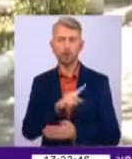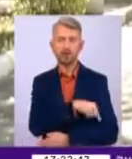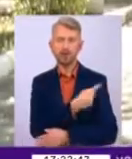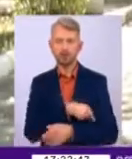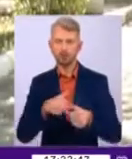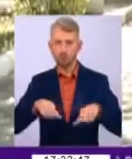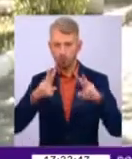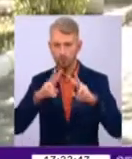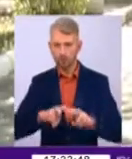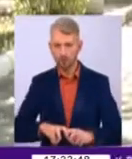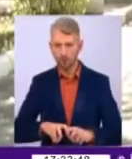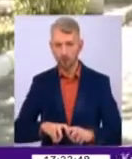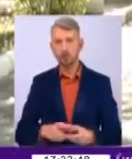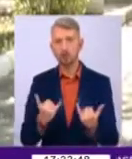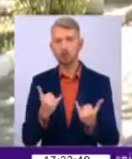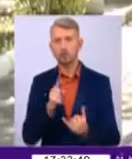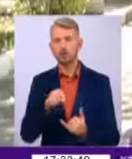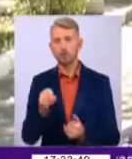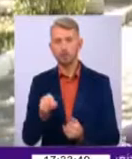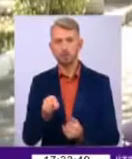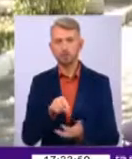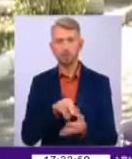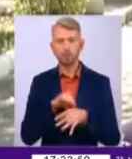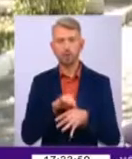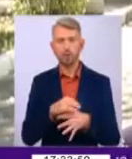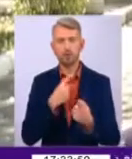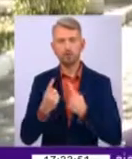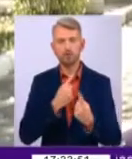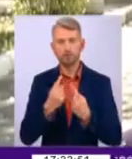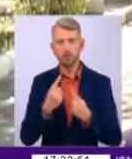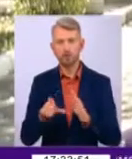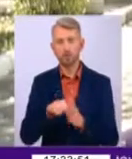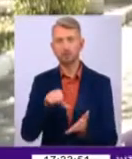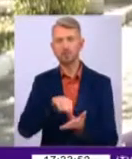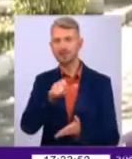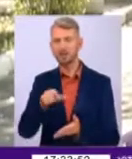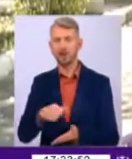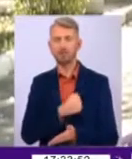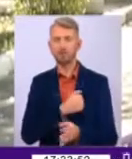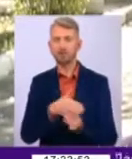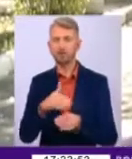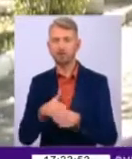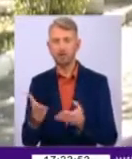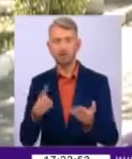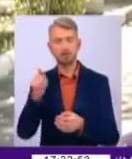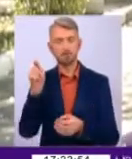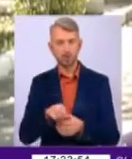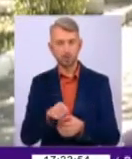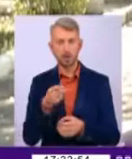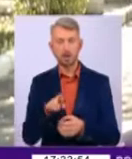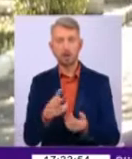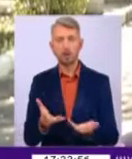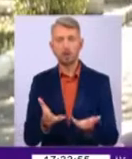комісію. Сьогодні вони проводять співбесіду з представниками військових частин, які прибули для